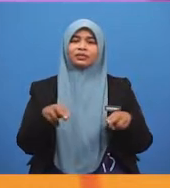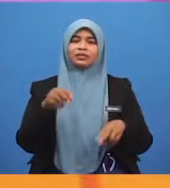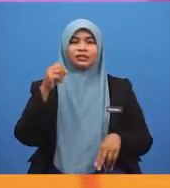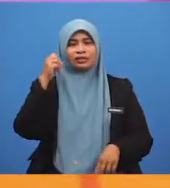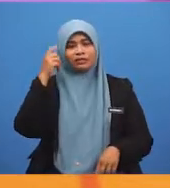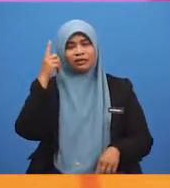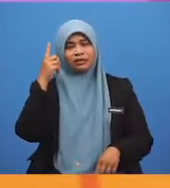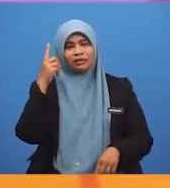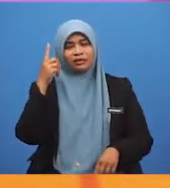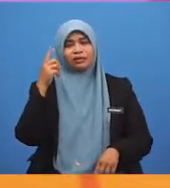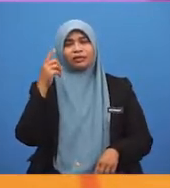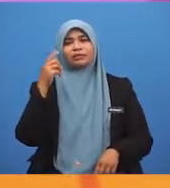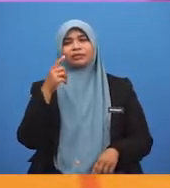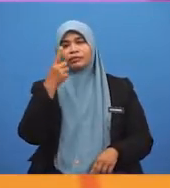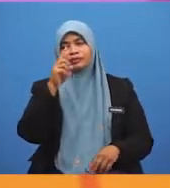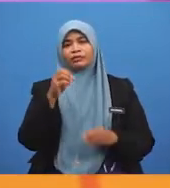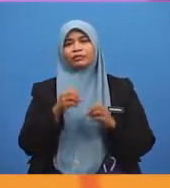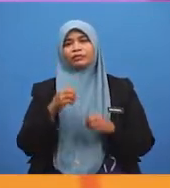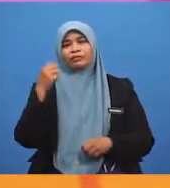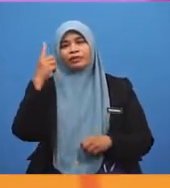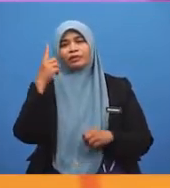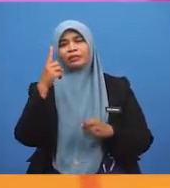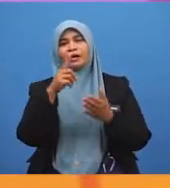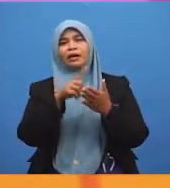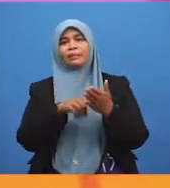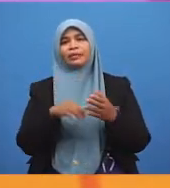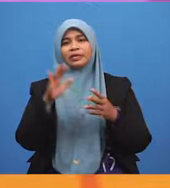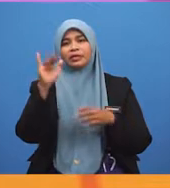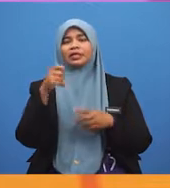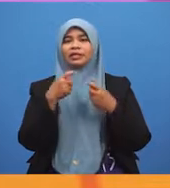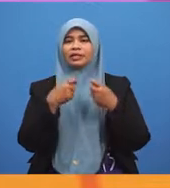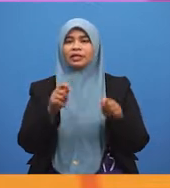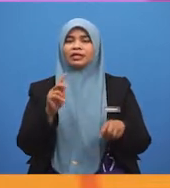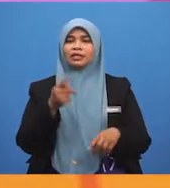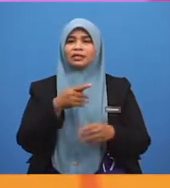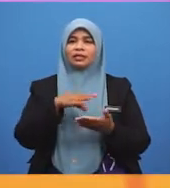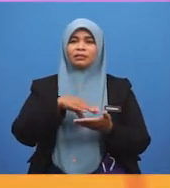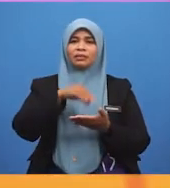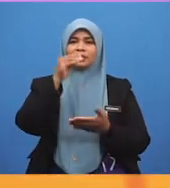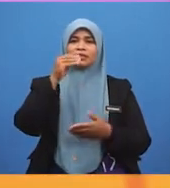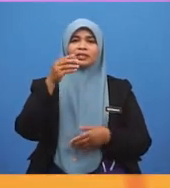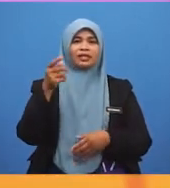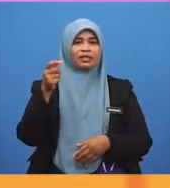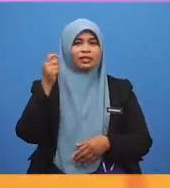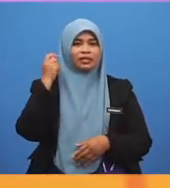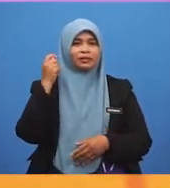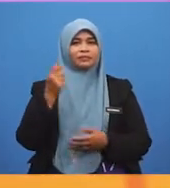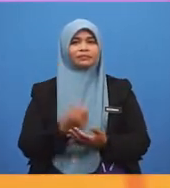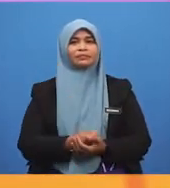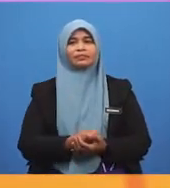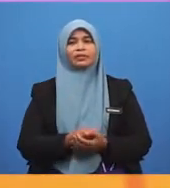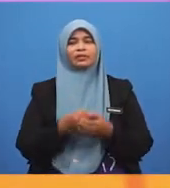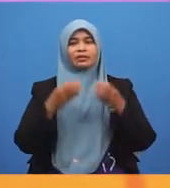murid-murid memahami apa yang telah kita pelajari sebentar tadi? Cikgu Red telah pun